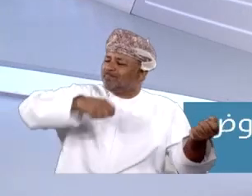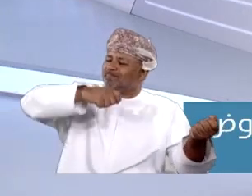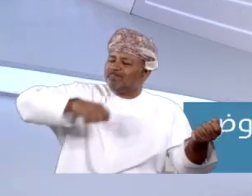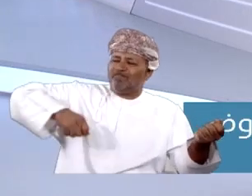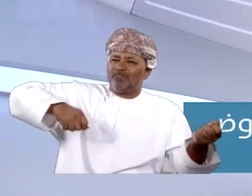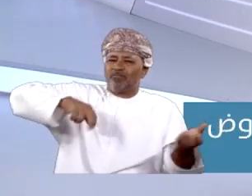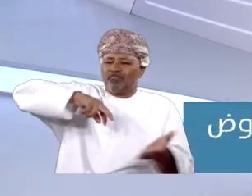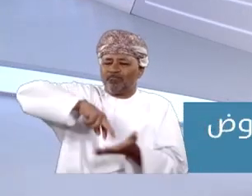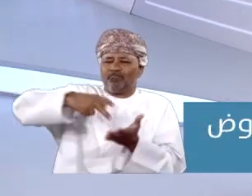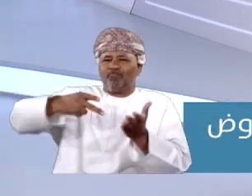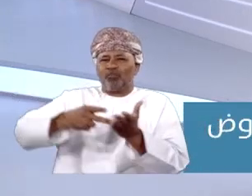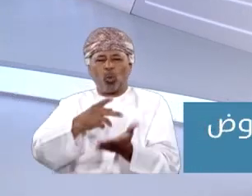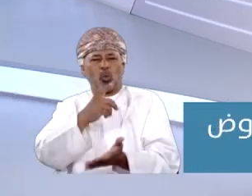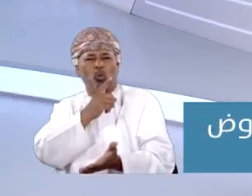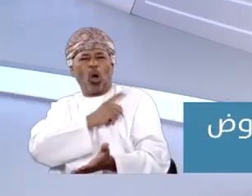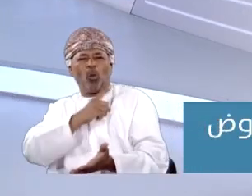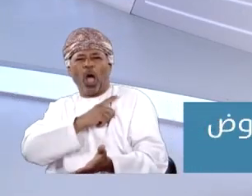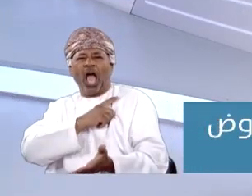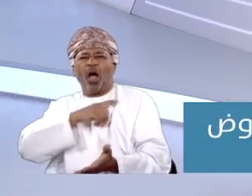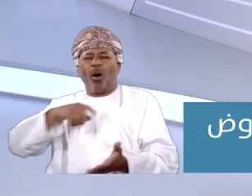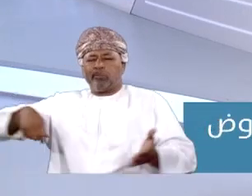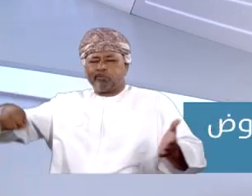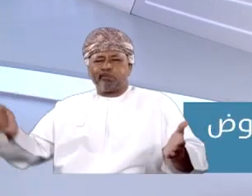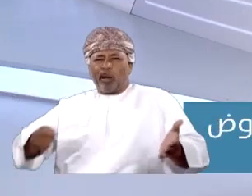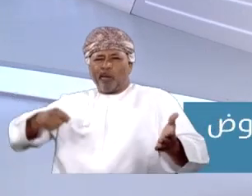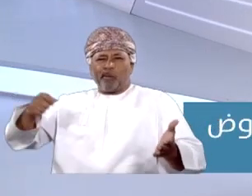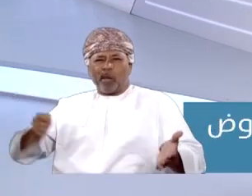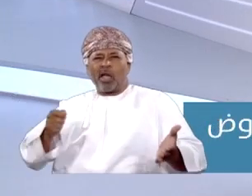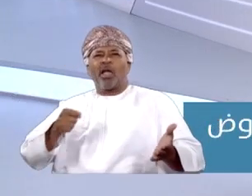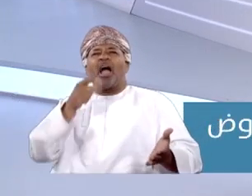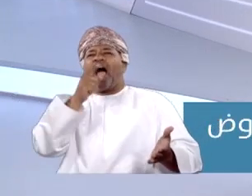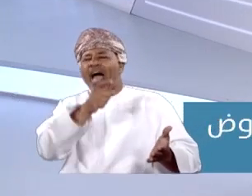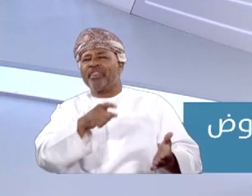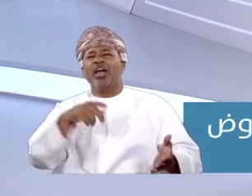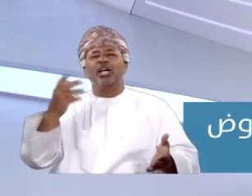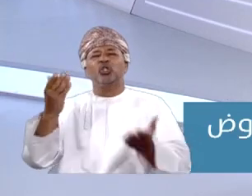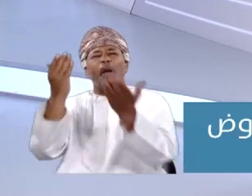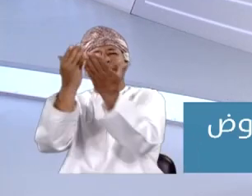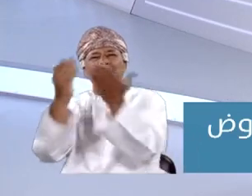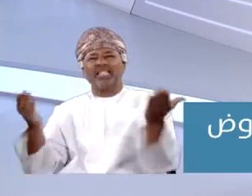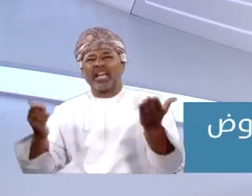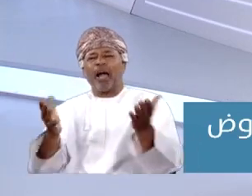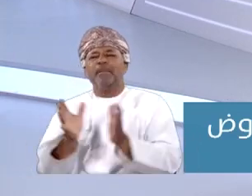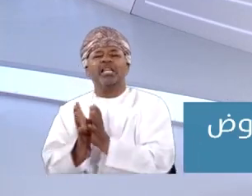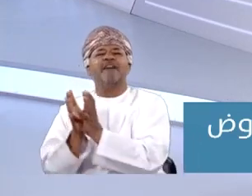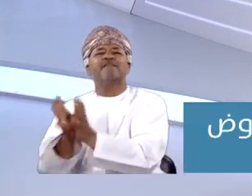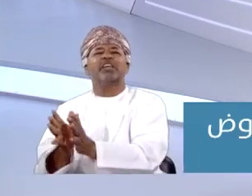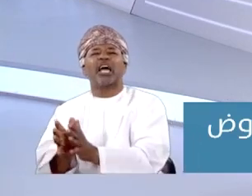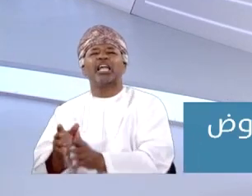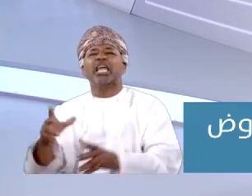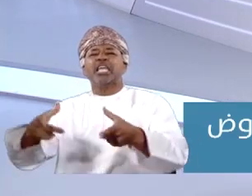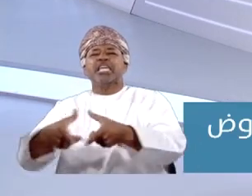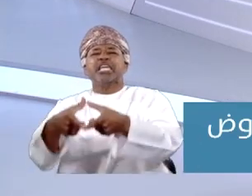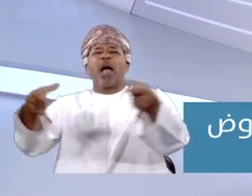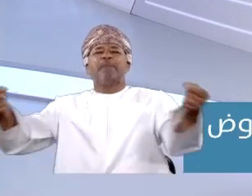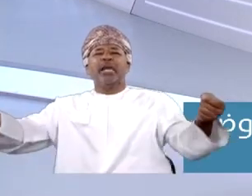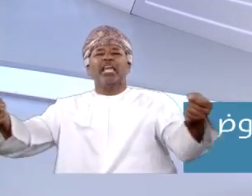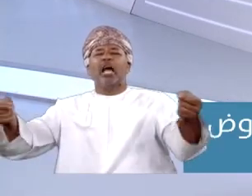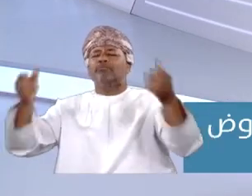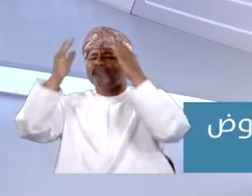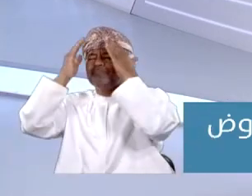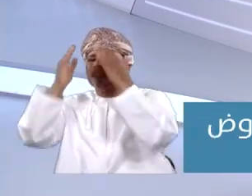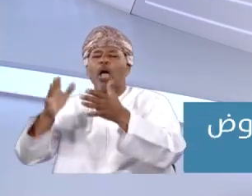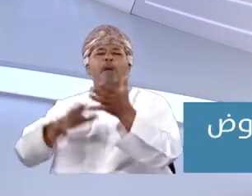ورقصات منفردة وإيقاعات كلاسيكية، سلط هذا العرض الذي قدمته فرقة يابانية سلطت الضوء